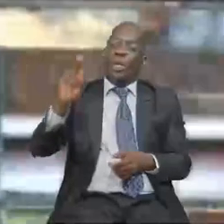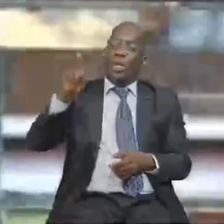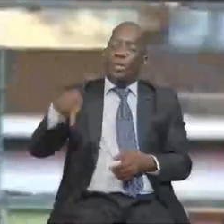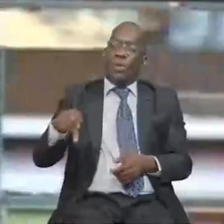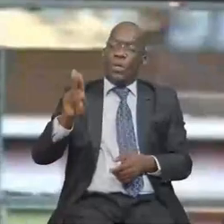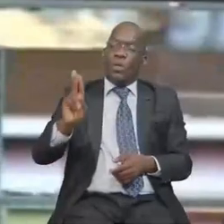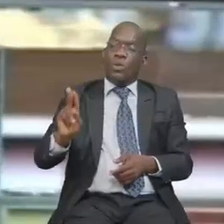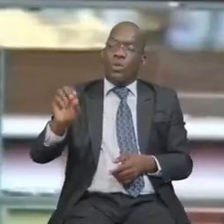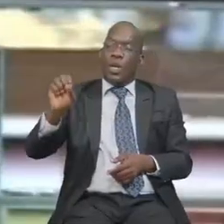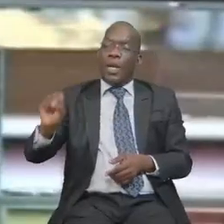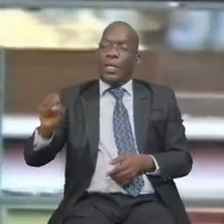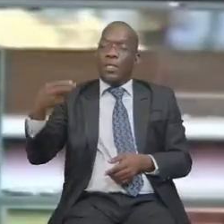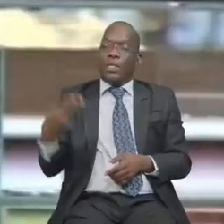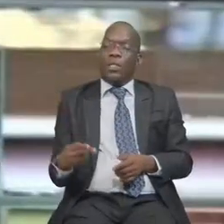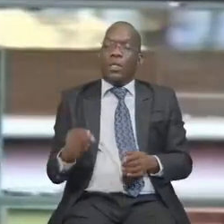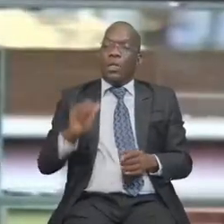Persévère.